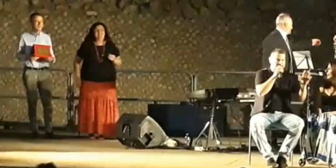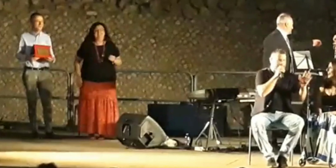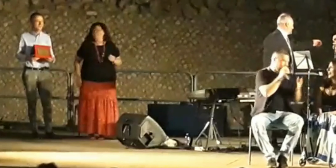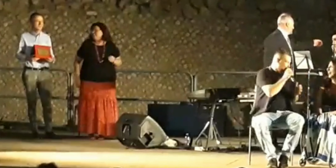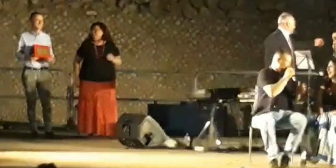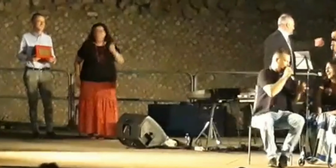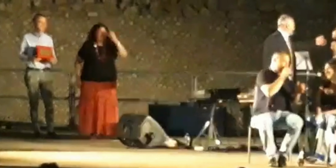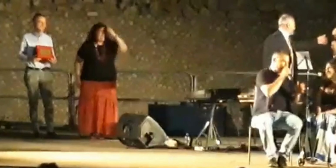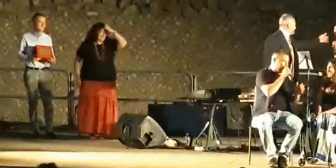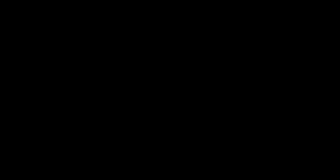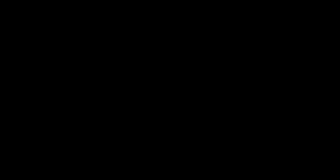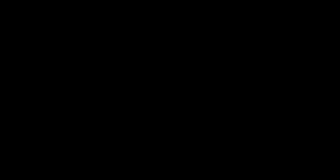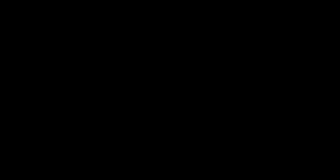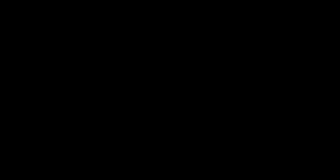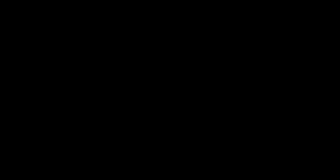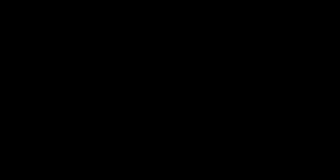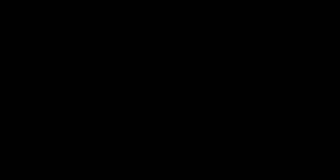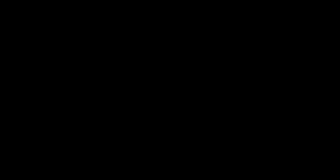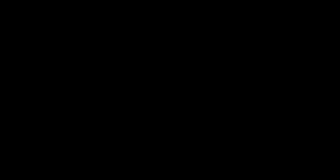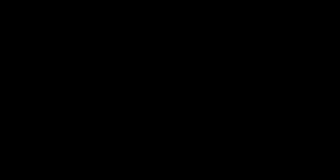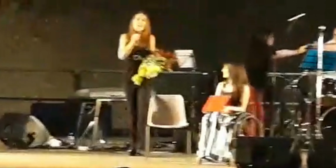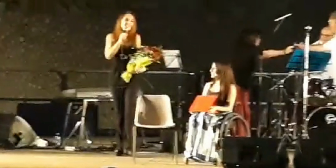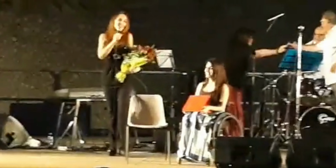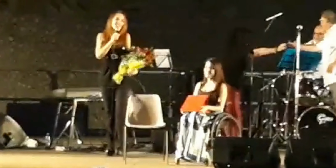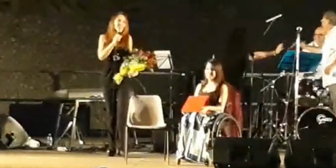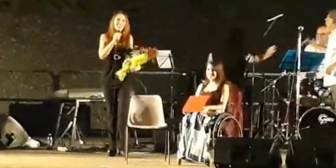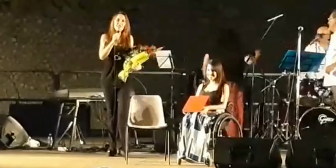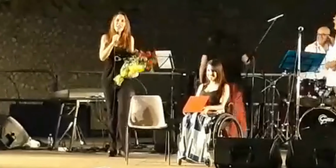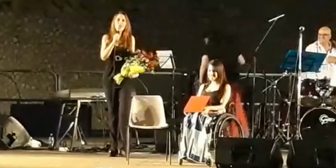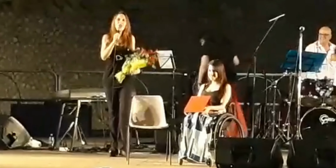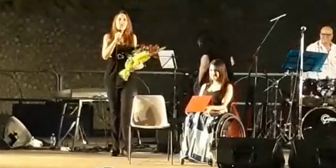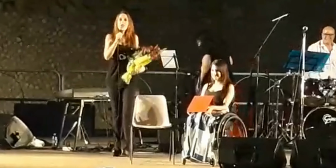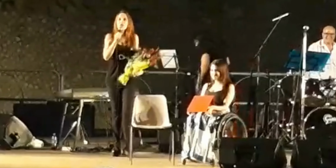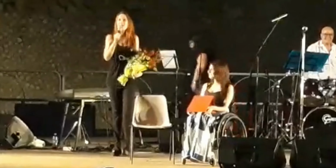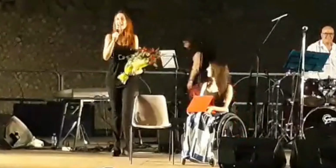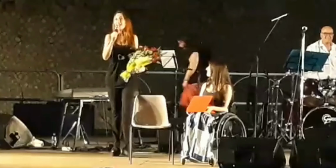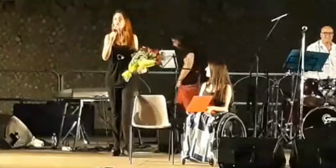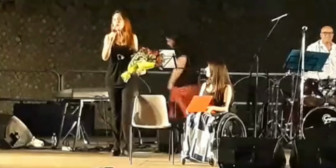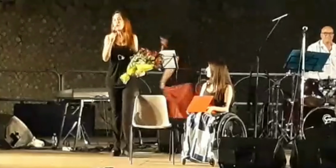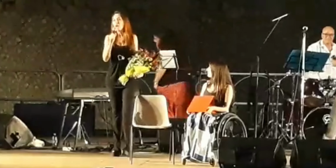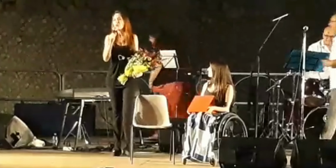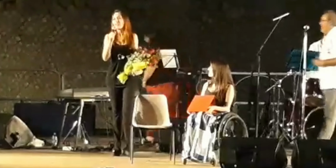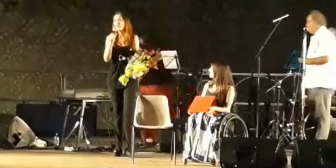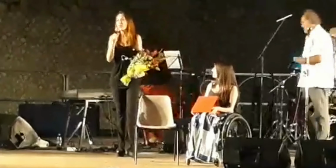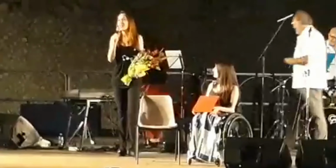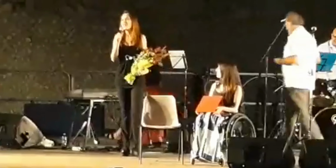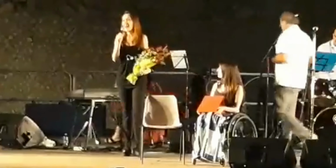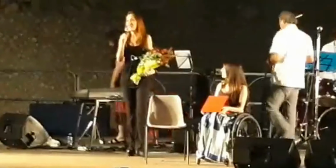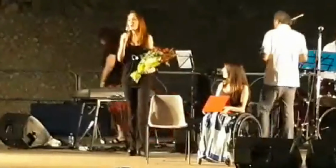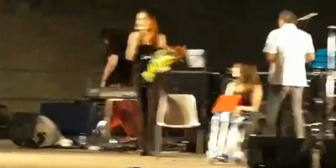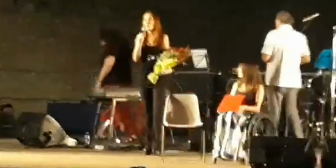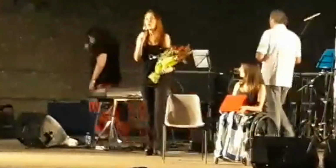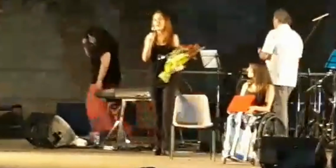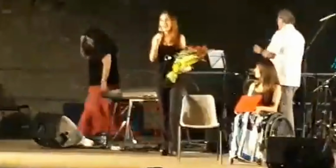non è vero. Mio mamma, mi mamma è davvero favolosa, e l'ultimo applauso credo che vada proprio per lei